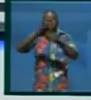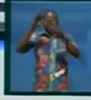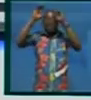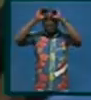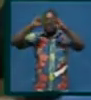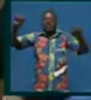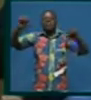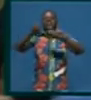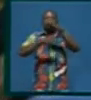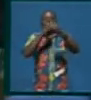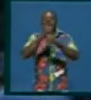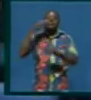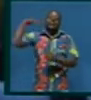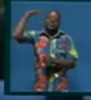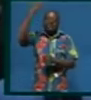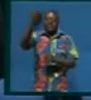prochaine.